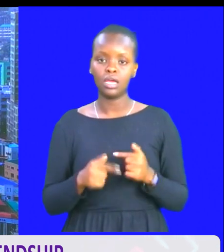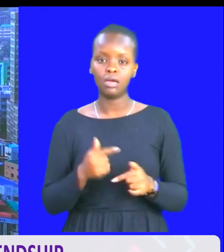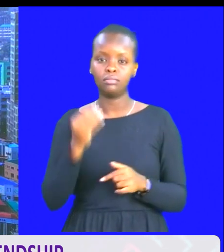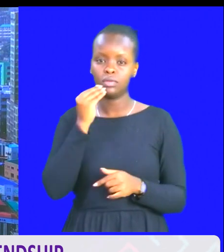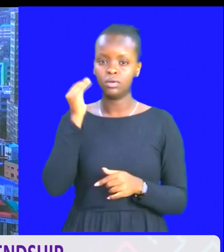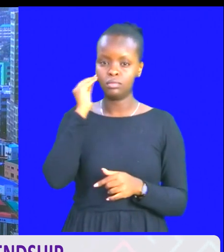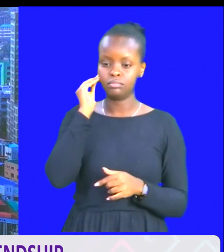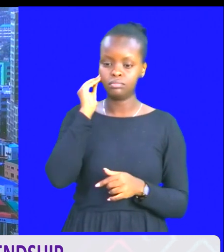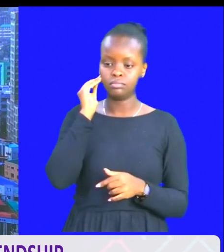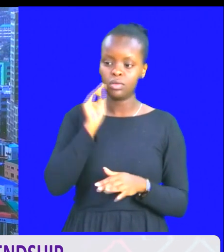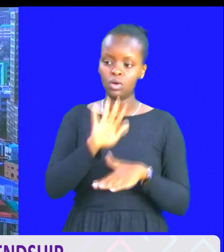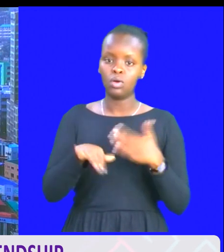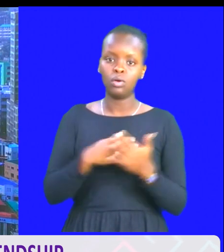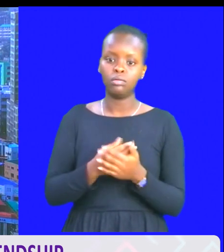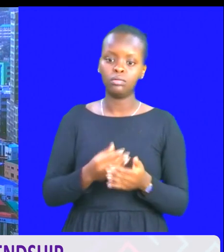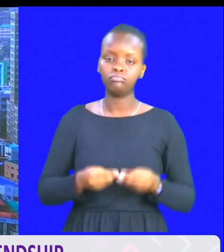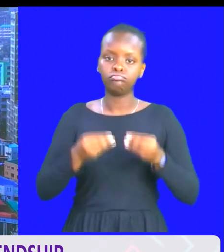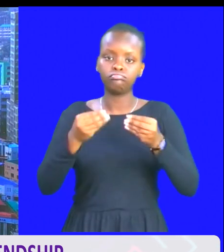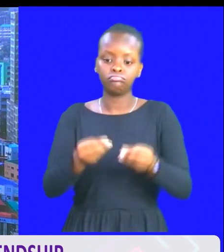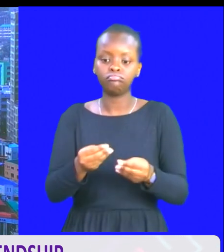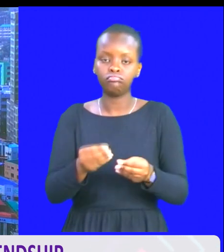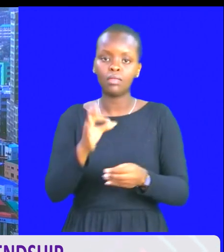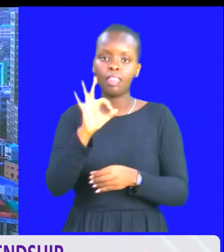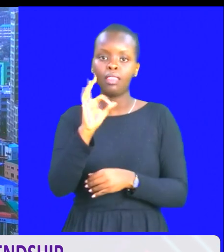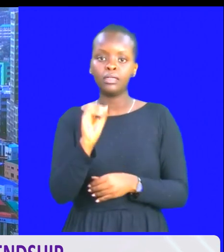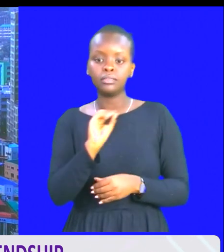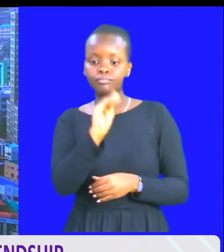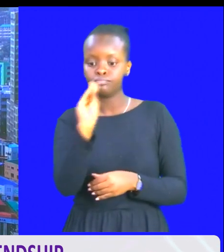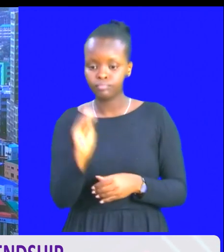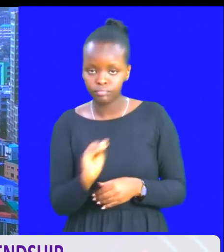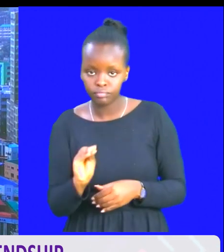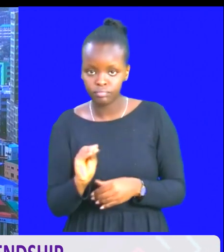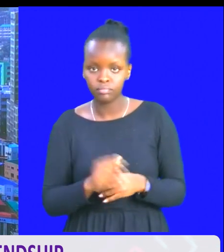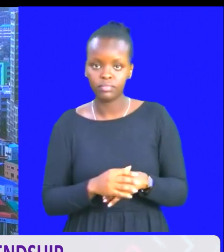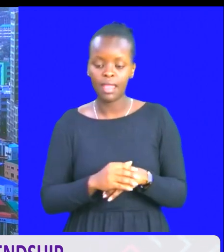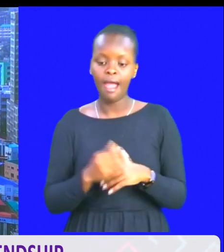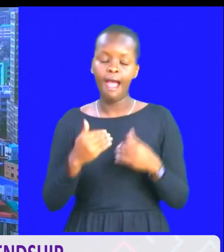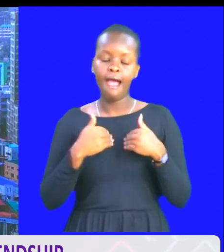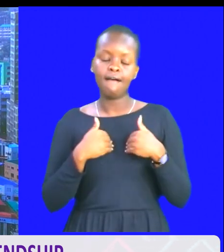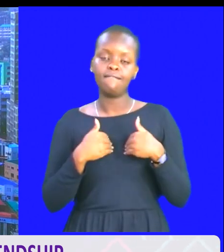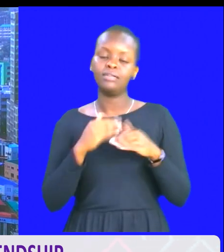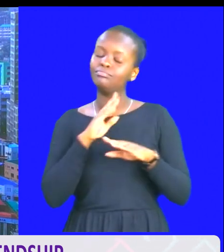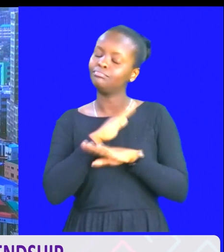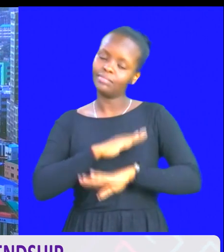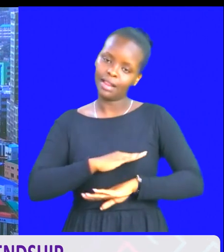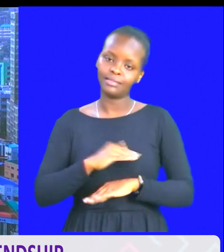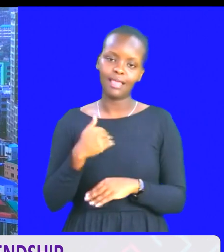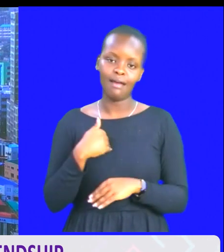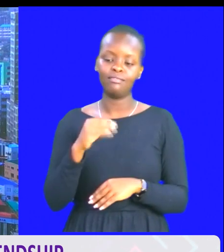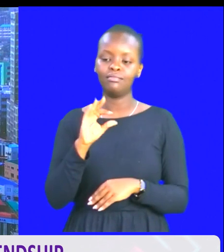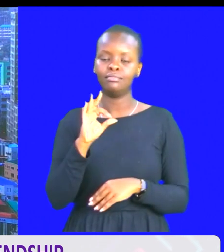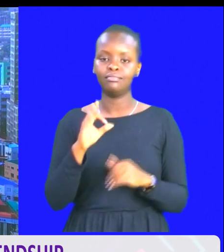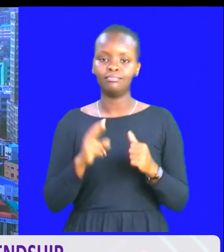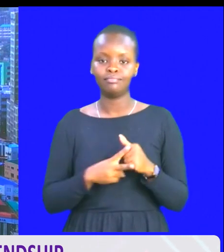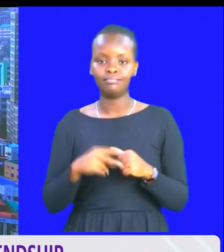is 30%. And I can't tell you how many hours I got that 70. Yeah, it doesn't matter if it's you know, the lady